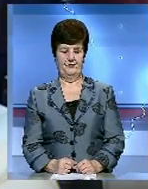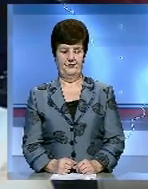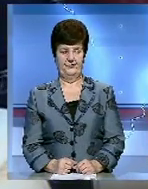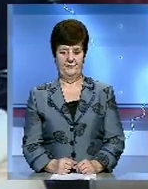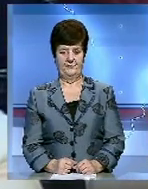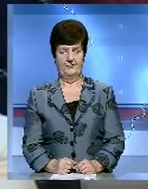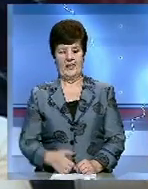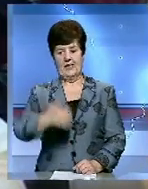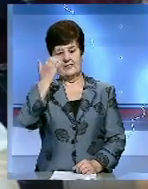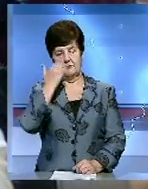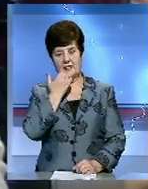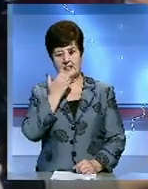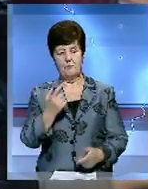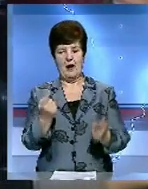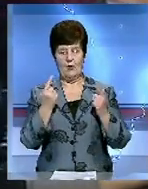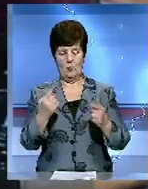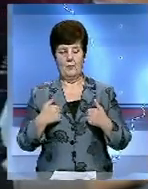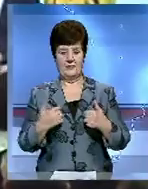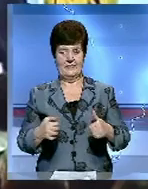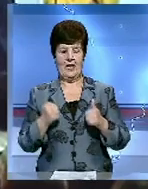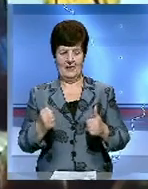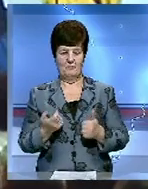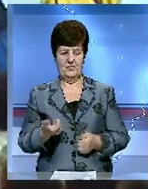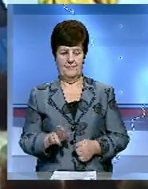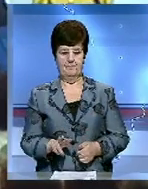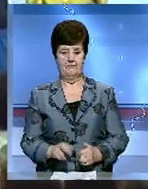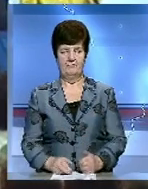Спасибо вам огромное. Мы стараемся.